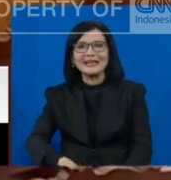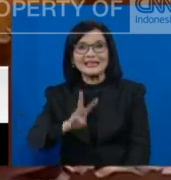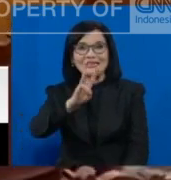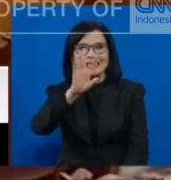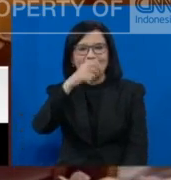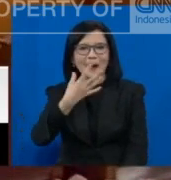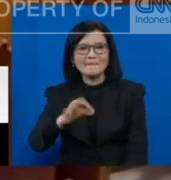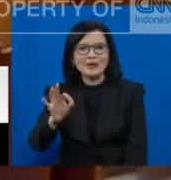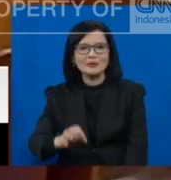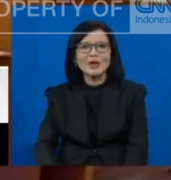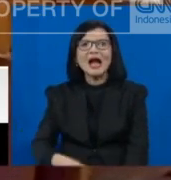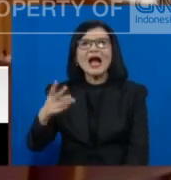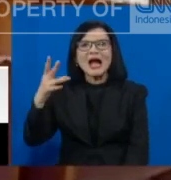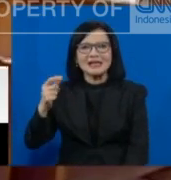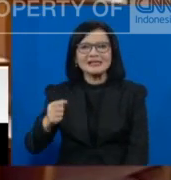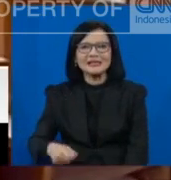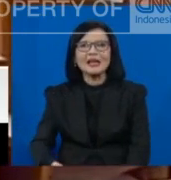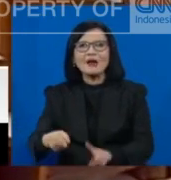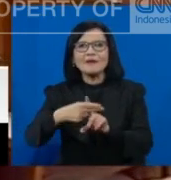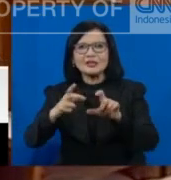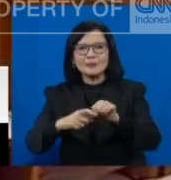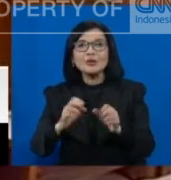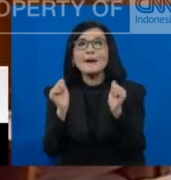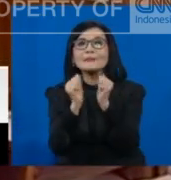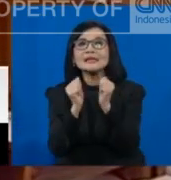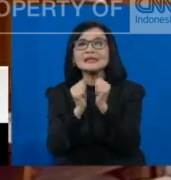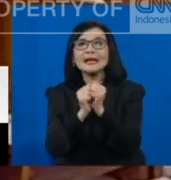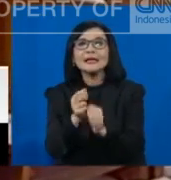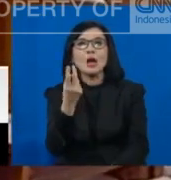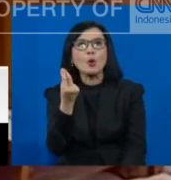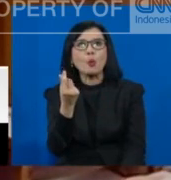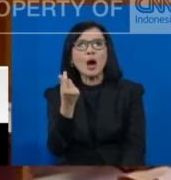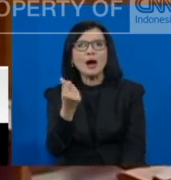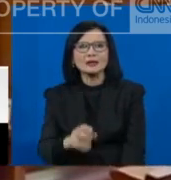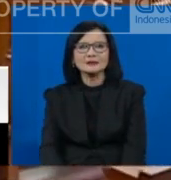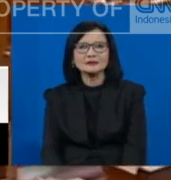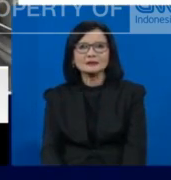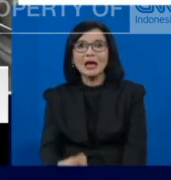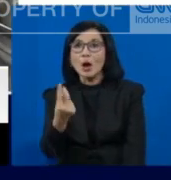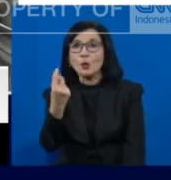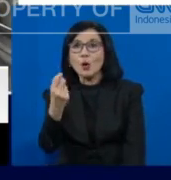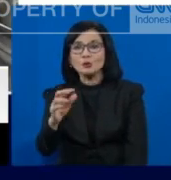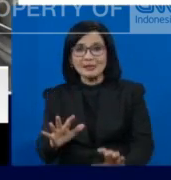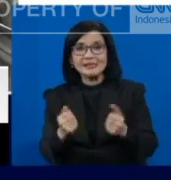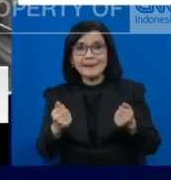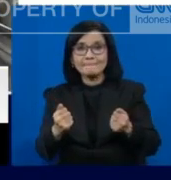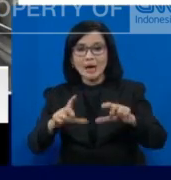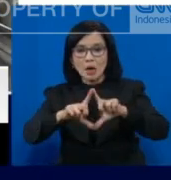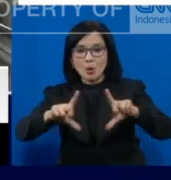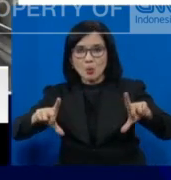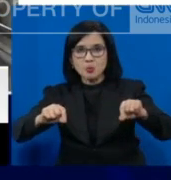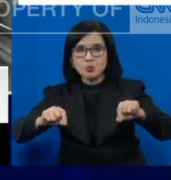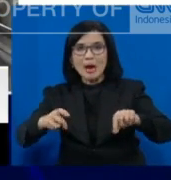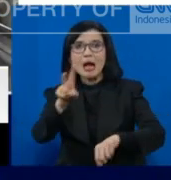Richard mengaku saat itu Ferdi sambo juga menjanjikan uang untuk ketiganya uang yang telah disiapkan dalam amplop dalam pecahan